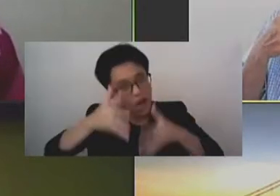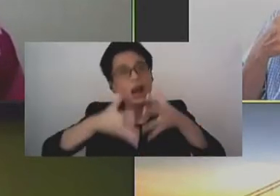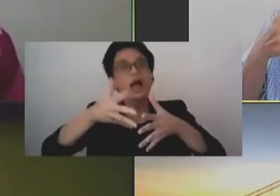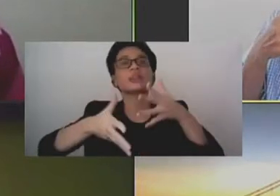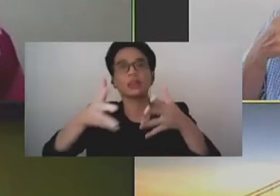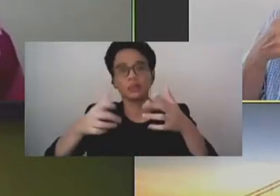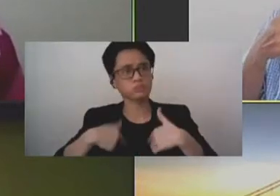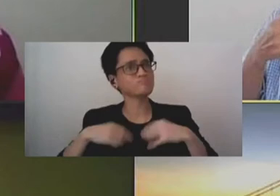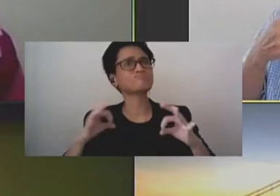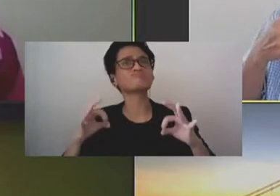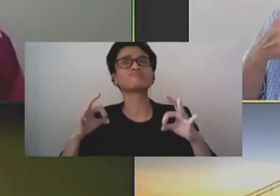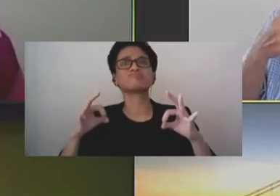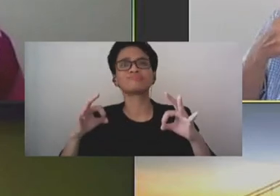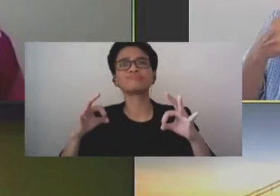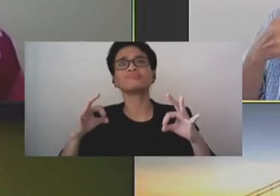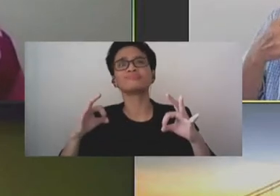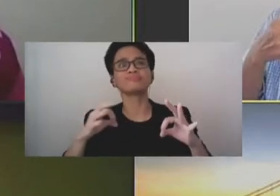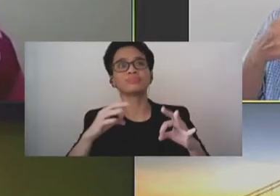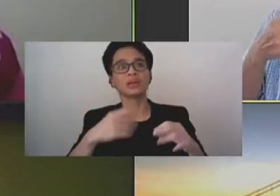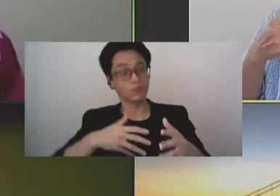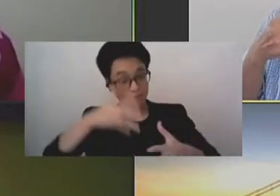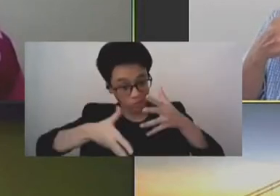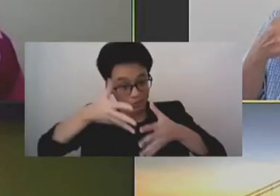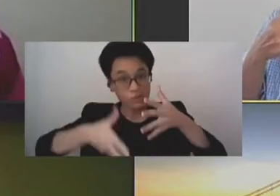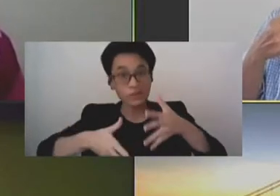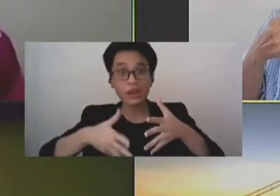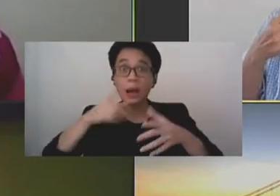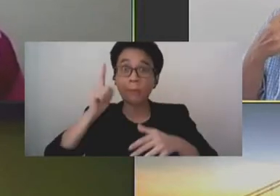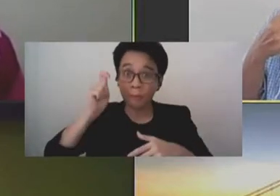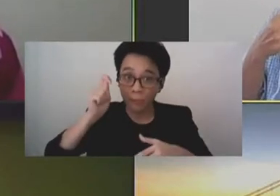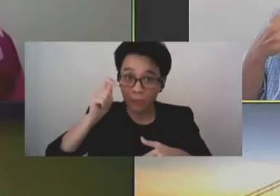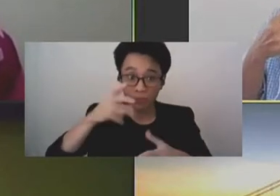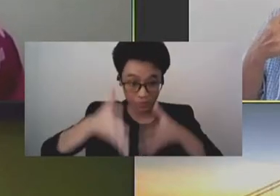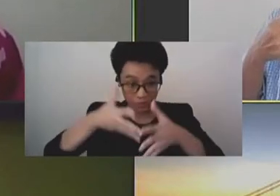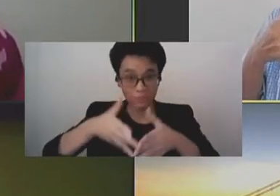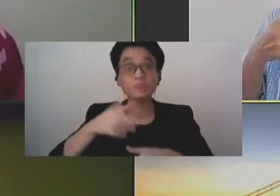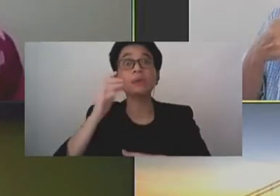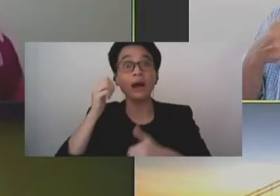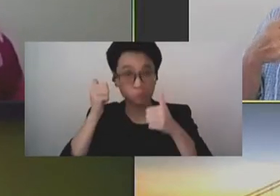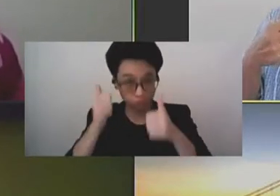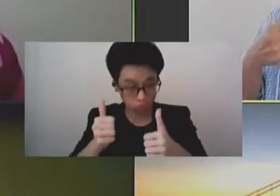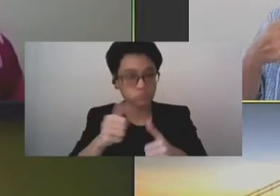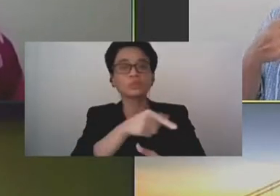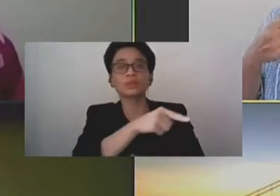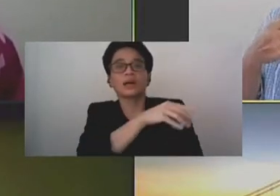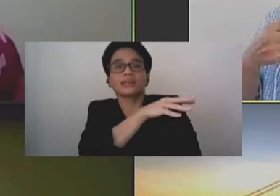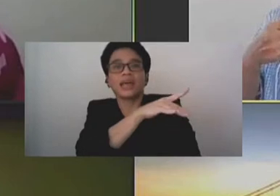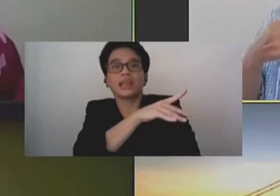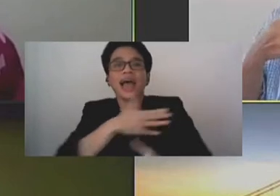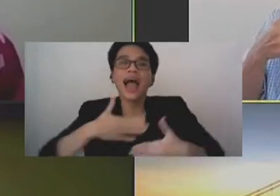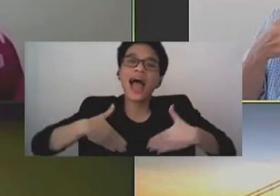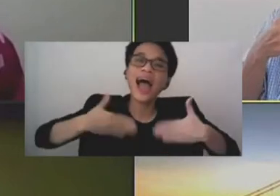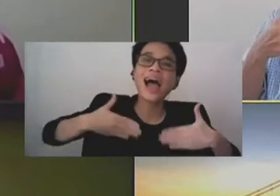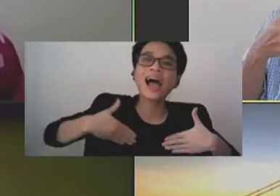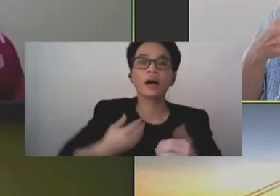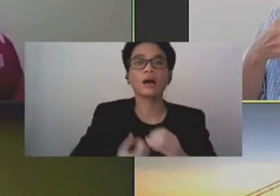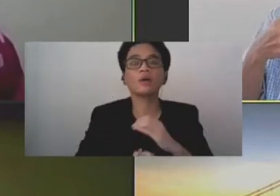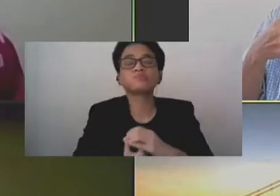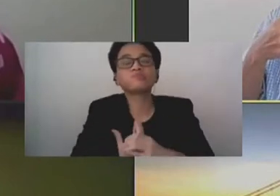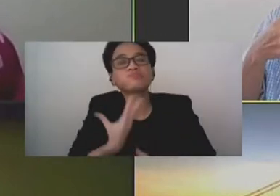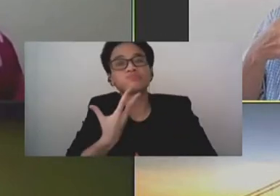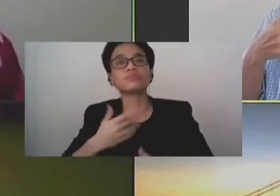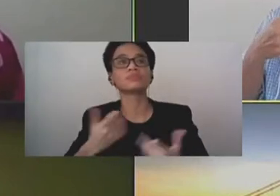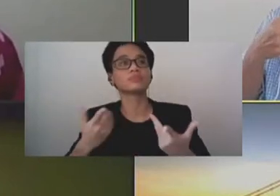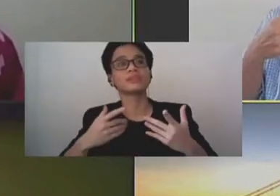dan anak saya bisa berkembang sesuai dengan usianya gitu. Dia bisa bahagia, dia bisa happy, dia bisa